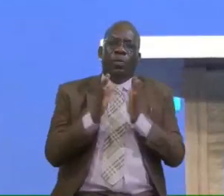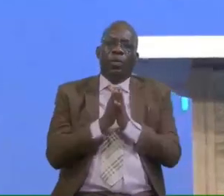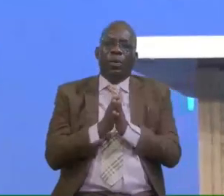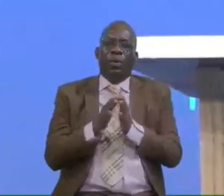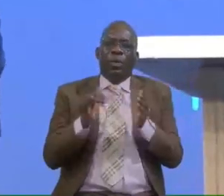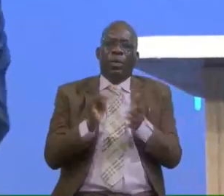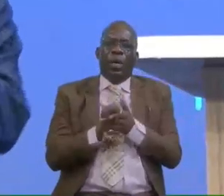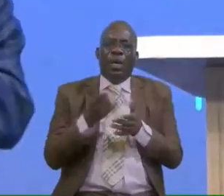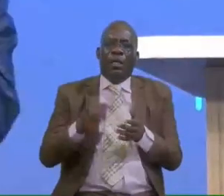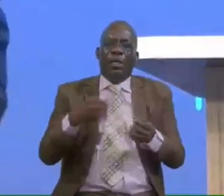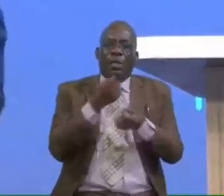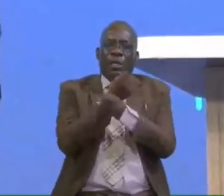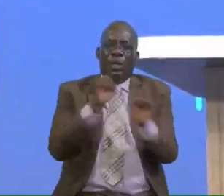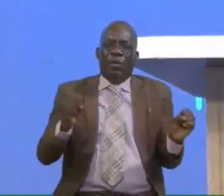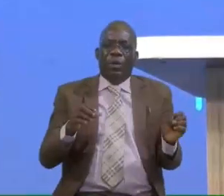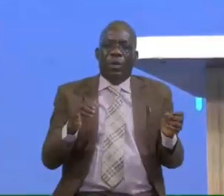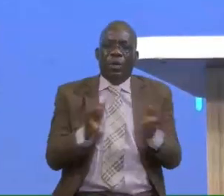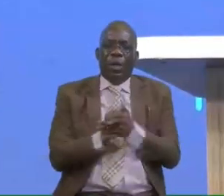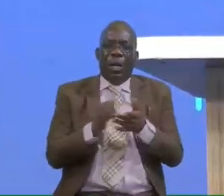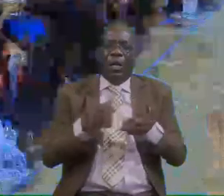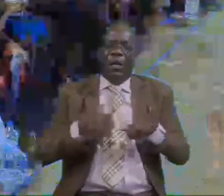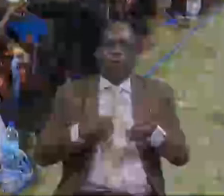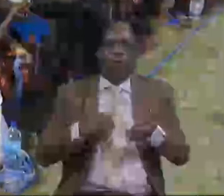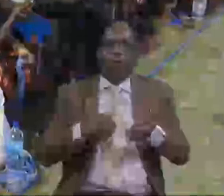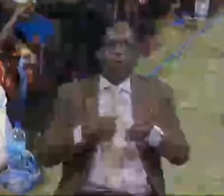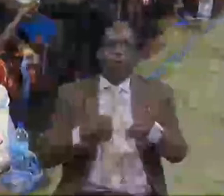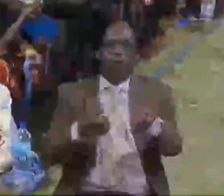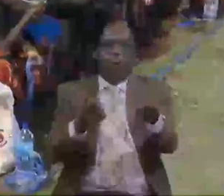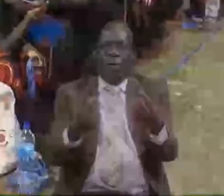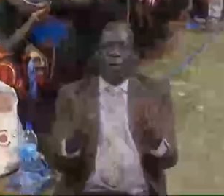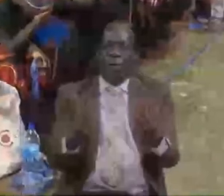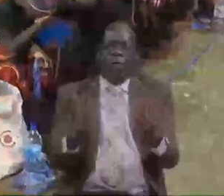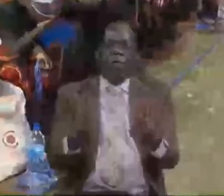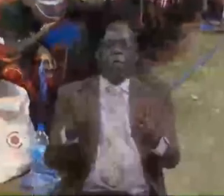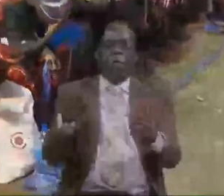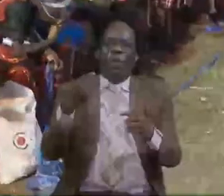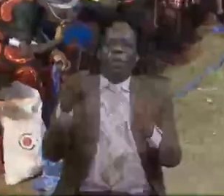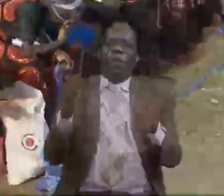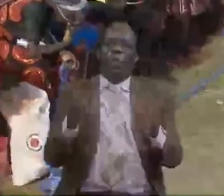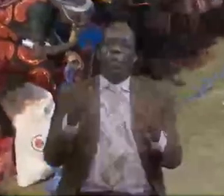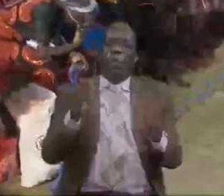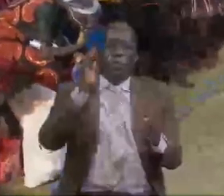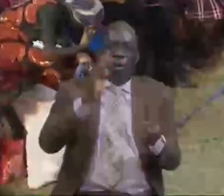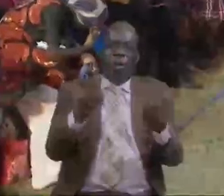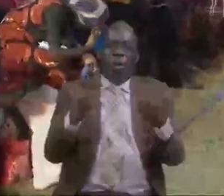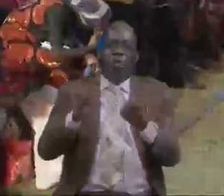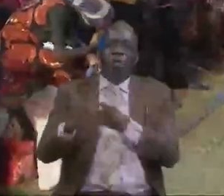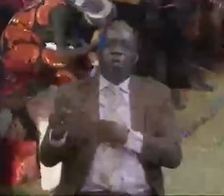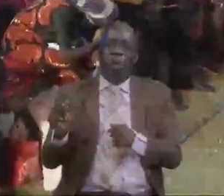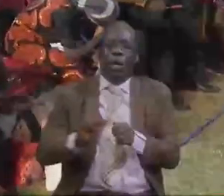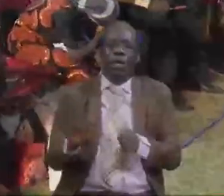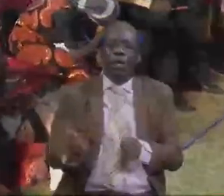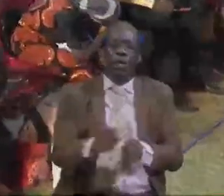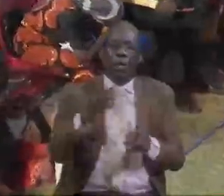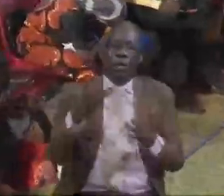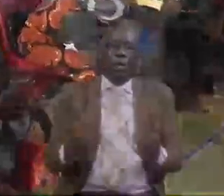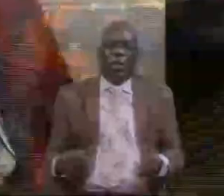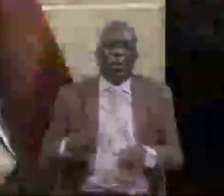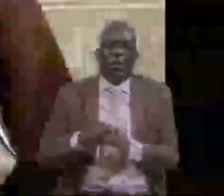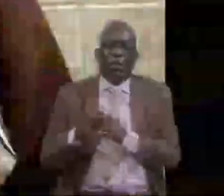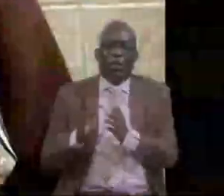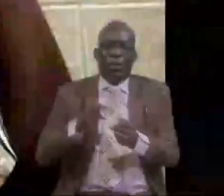salut qui suit la foi en Christ parvienne à chacun maintenant. Merci